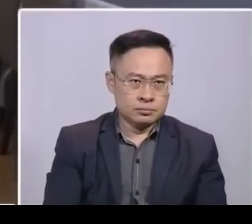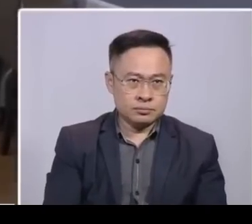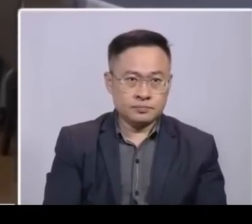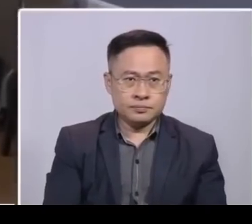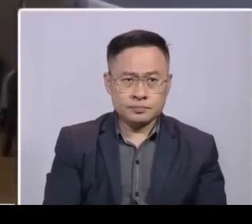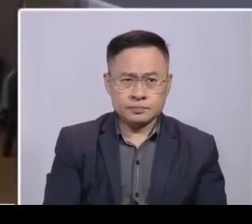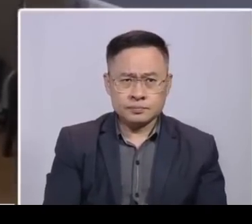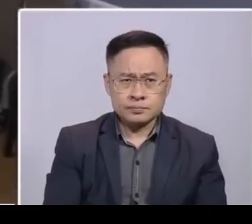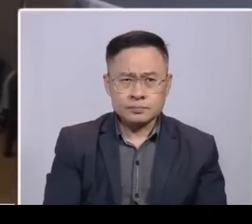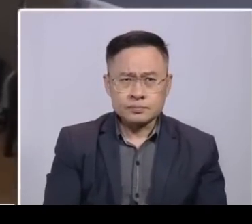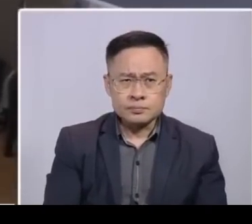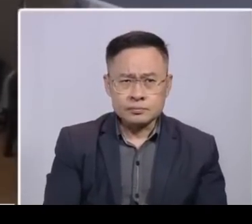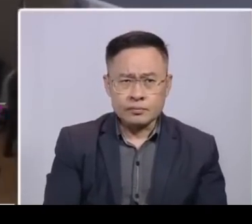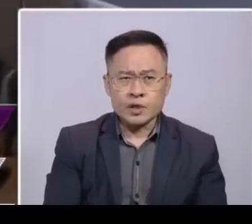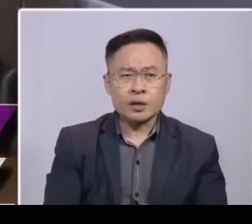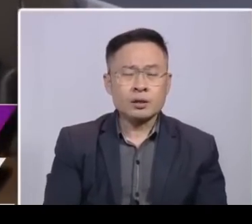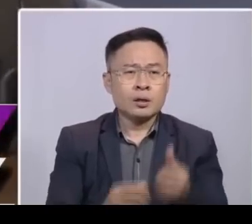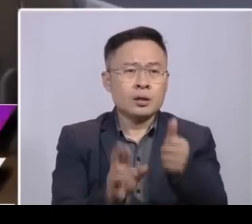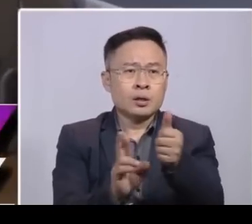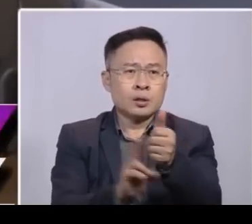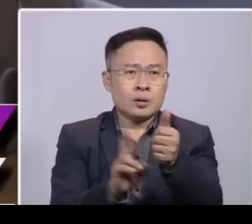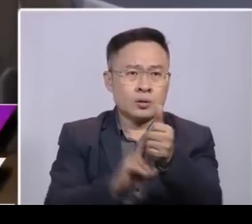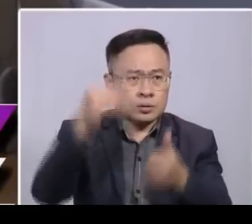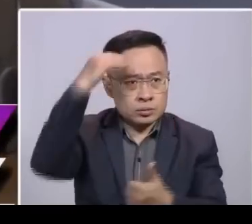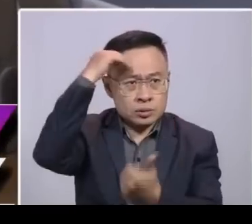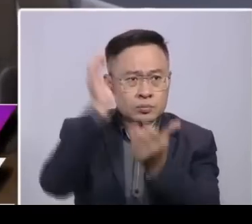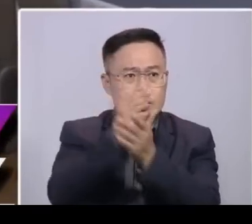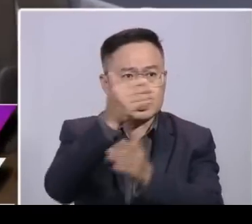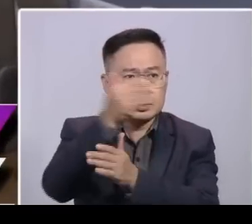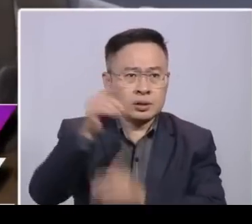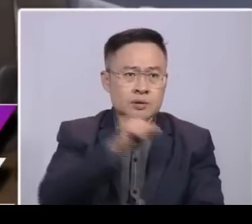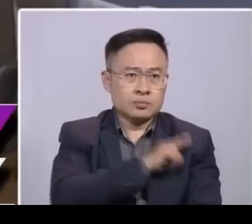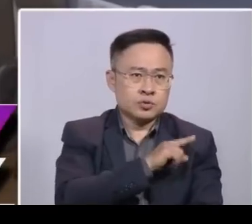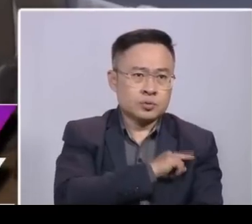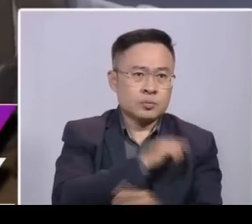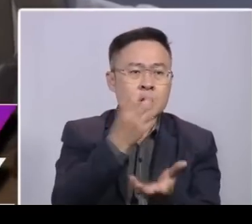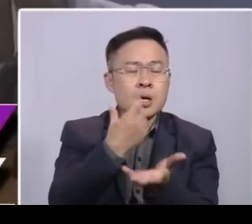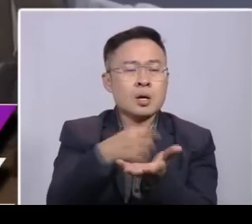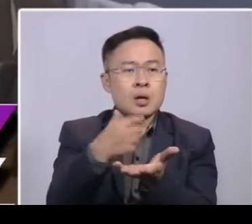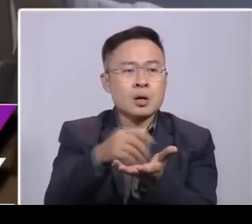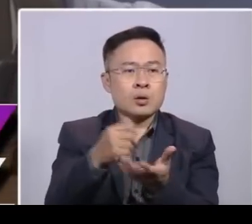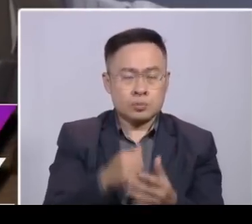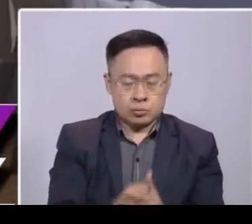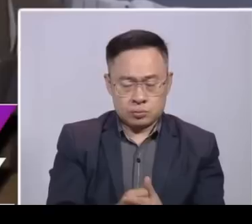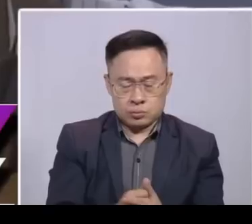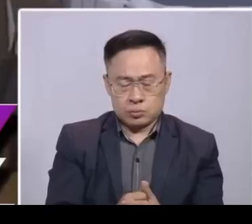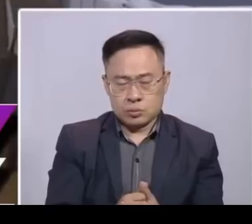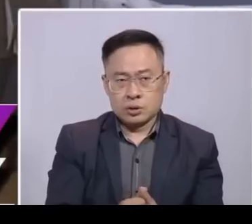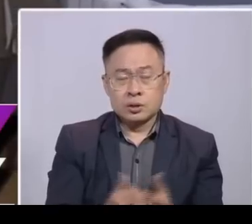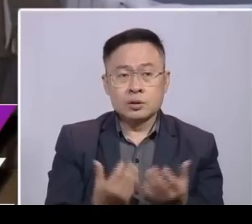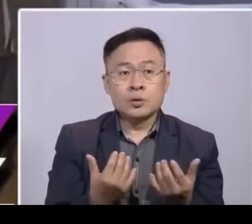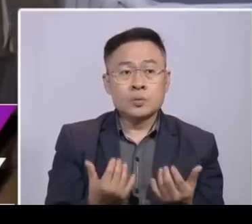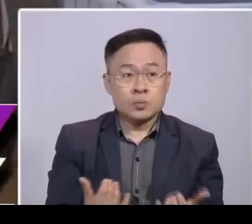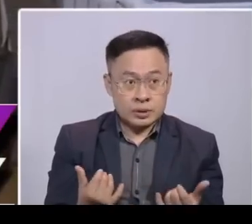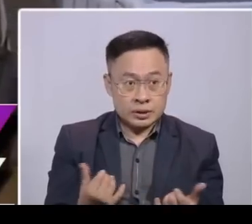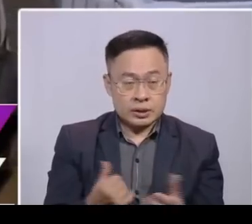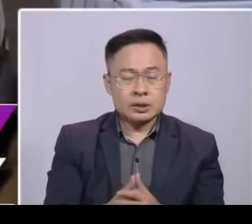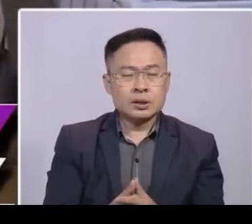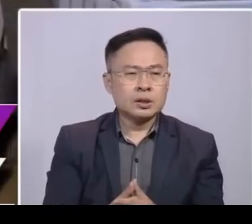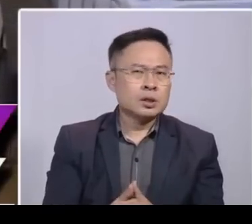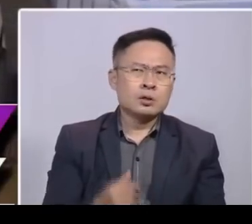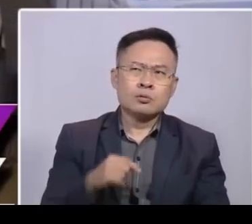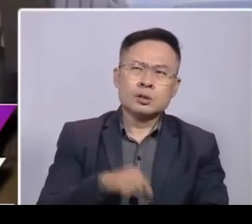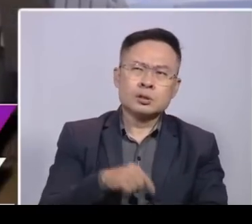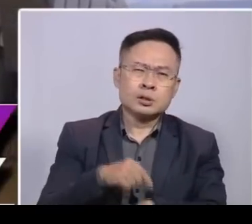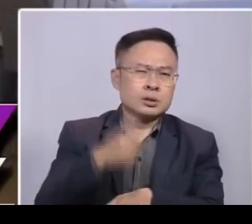พลตำรวจเอกสุรเชษฐ์หักพานรองผู้บัญชาการตำรวจแห่งชาติเปิดเผยกับทีมข่าวสำนักข่าวไทยเมื่อสักครู่ที่ผ่านมาค่ะว่าเมื่อเวลาประมาณสัก